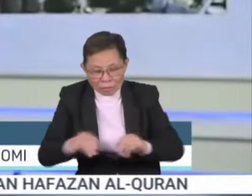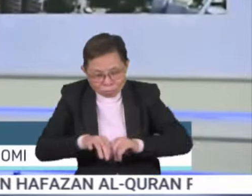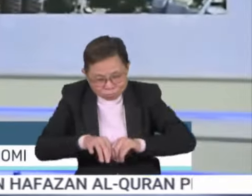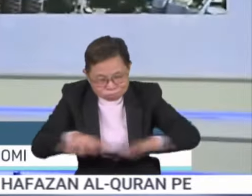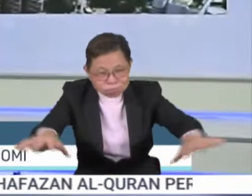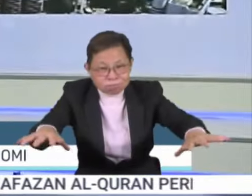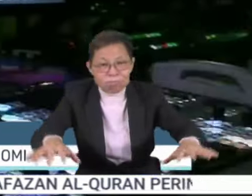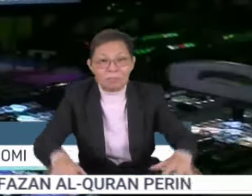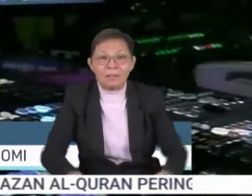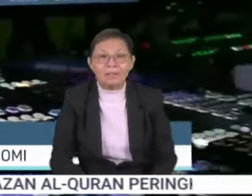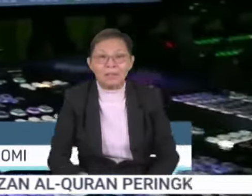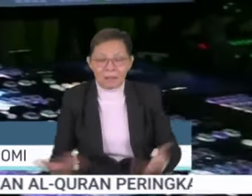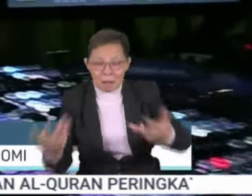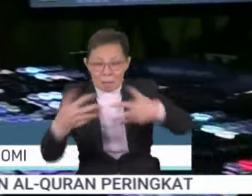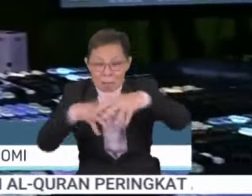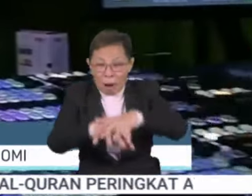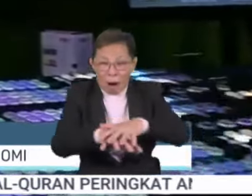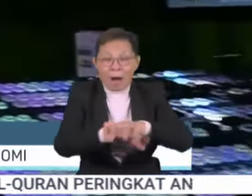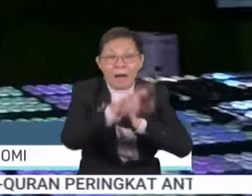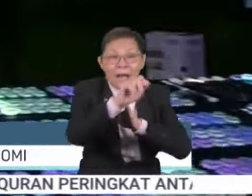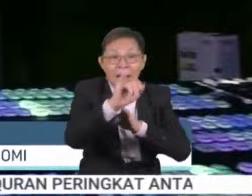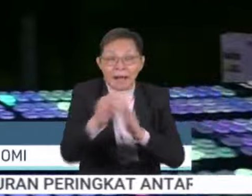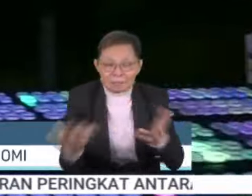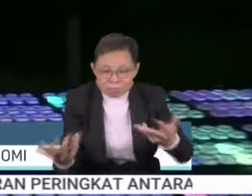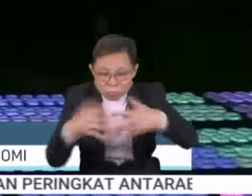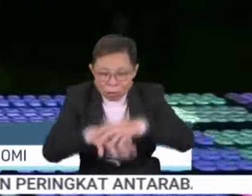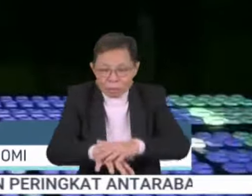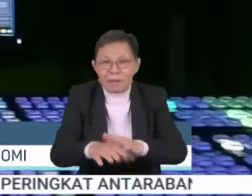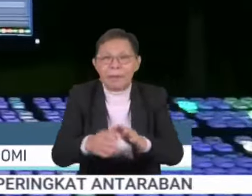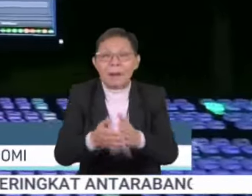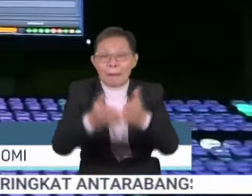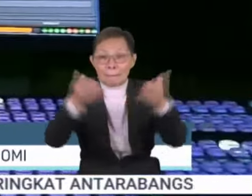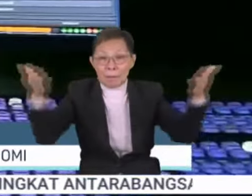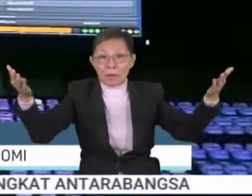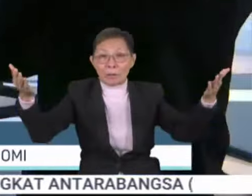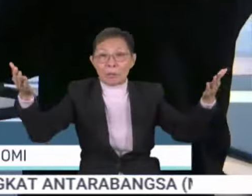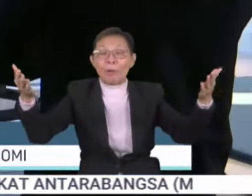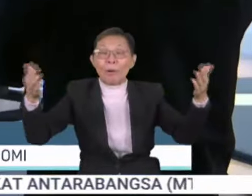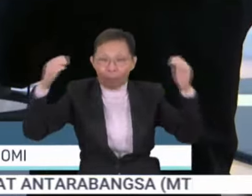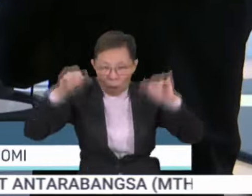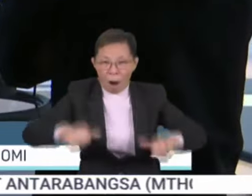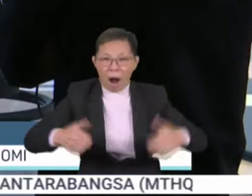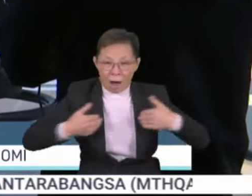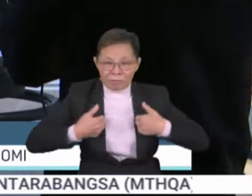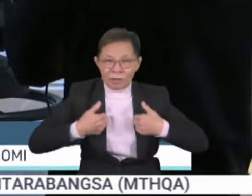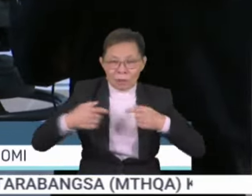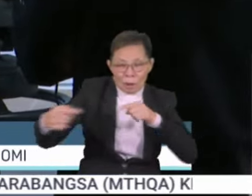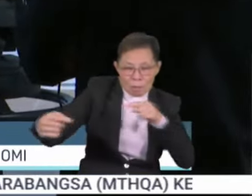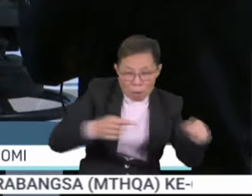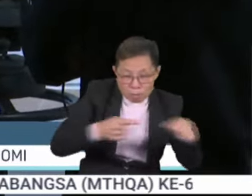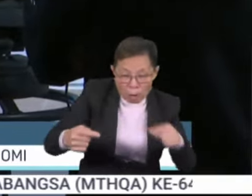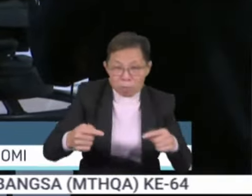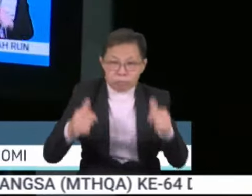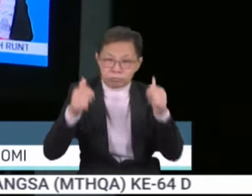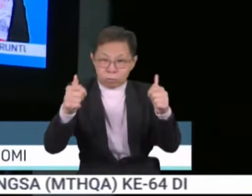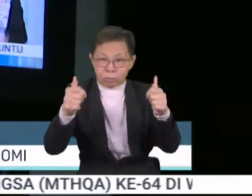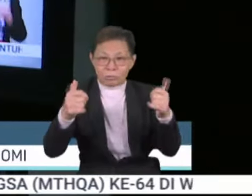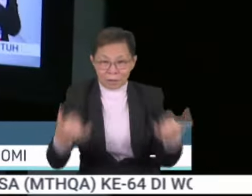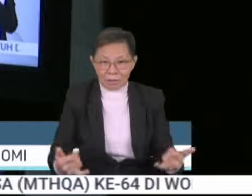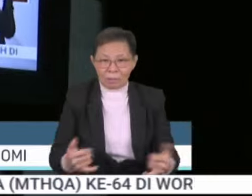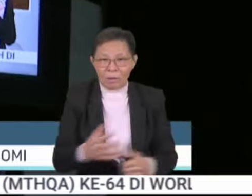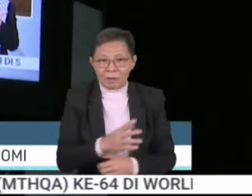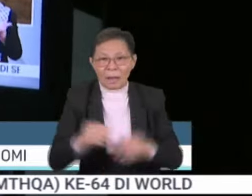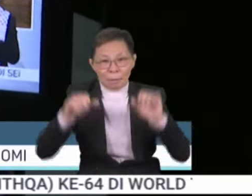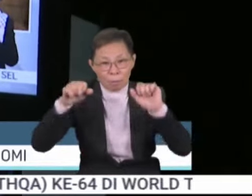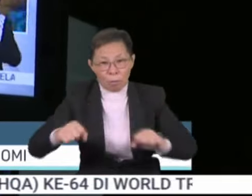berkembang. Langkah mengintegrasikan teknologi AI ke dalam media arus perdana mewujudkan persaingan sehat masa kini,